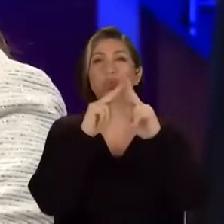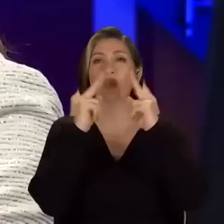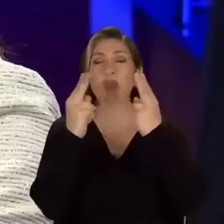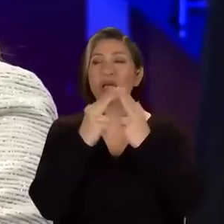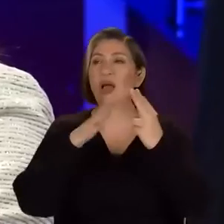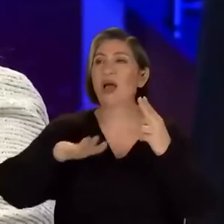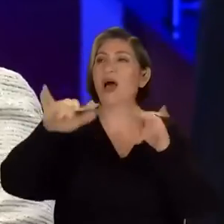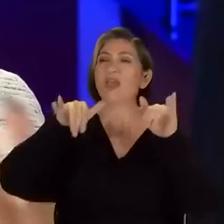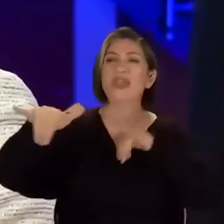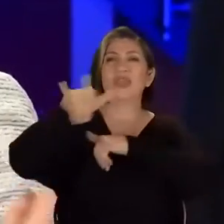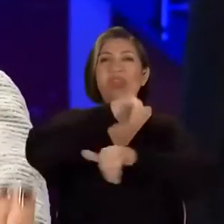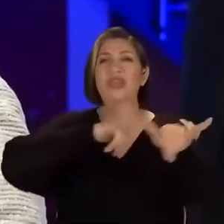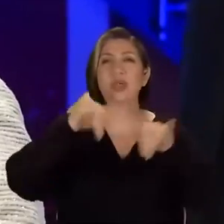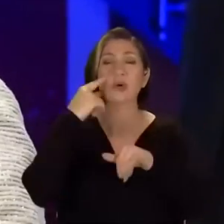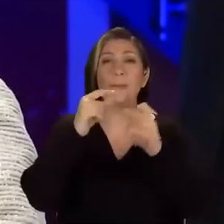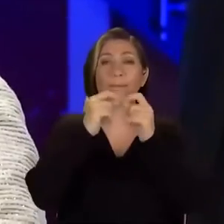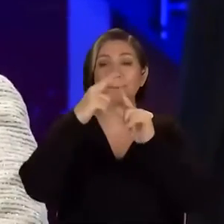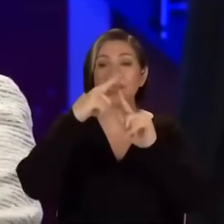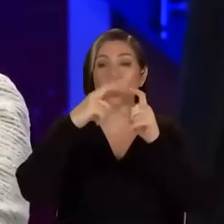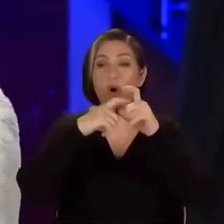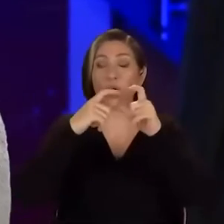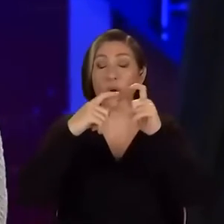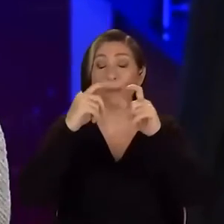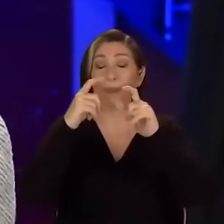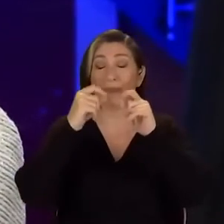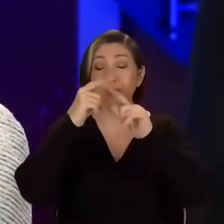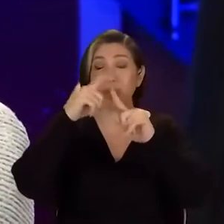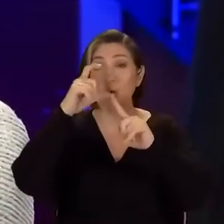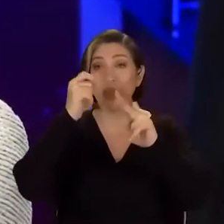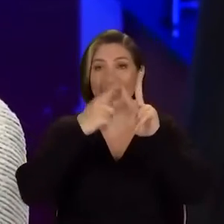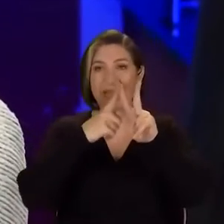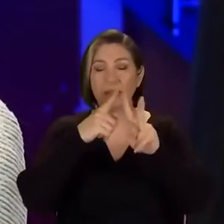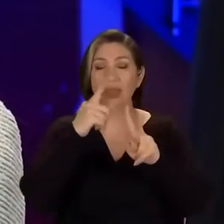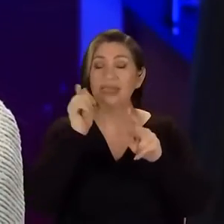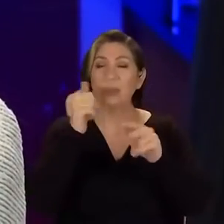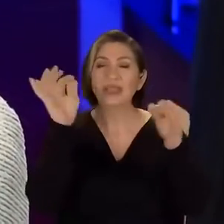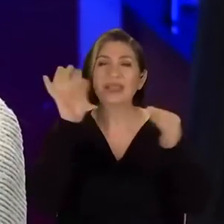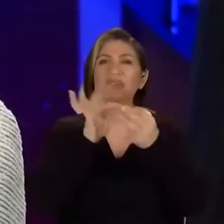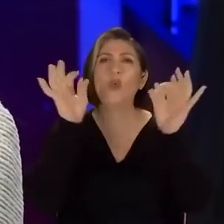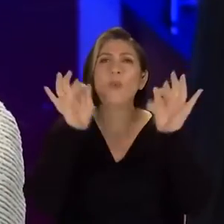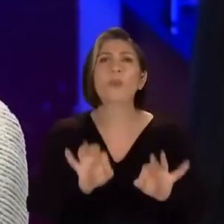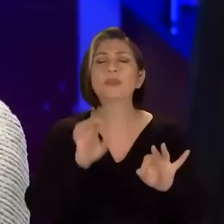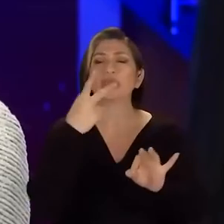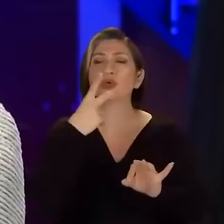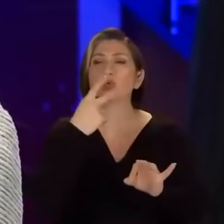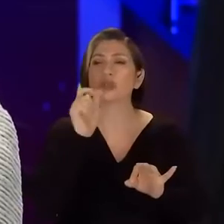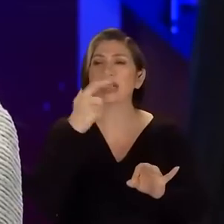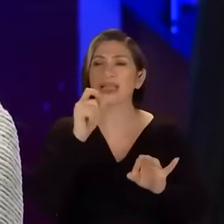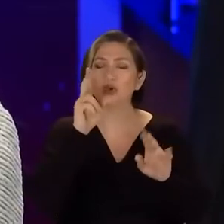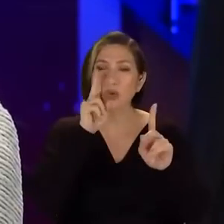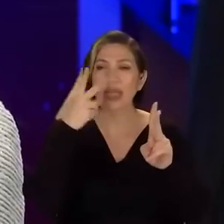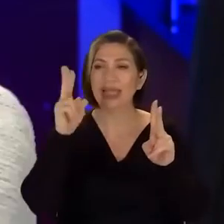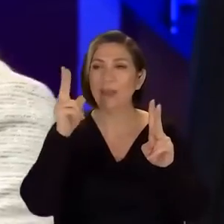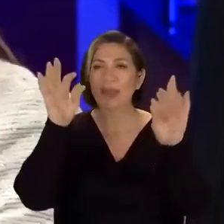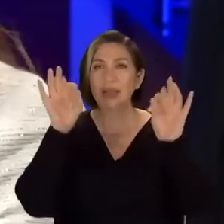dünyayı global görüyor. Bitcoin ne zamana denk geldi? Bakın 90'ların sonu, 2000'lerin başında doğan bir